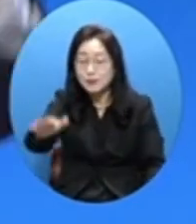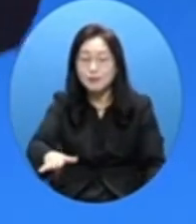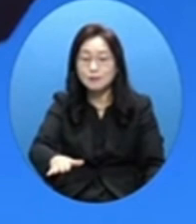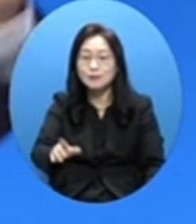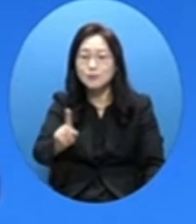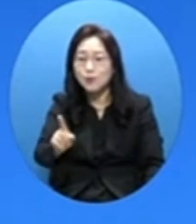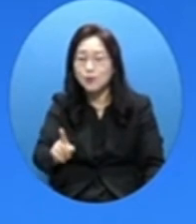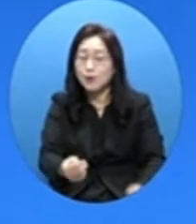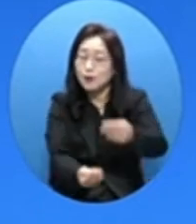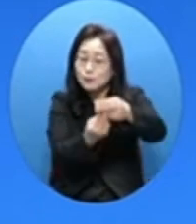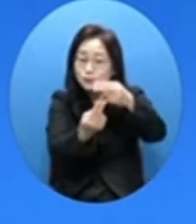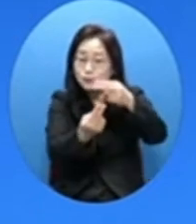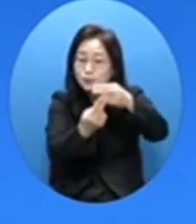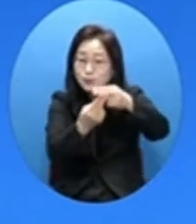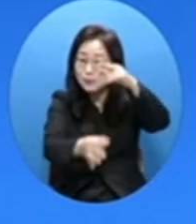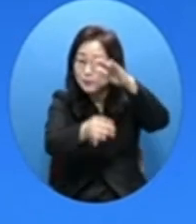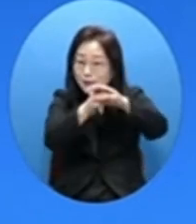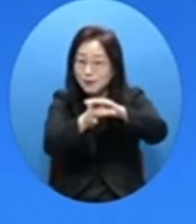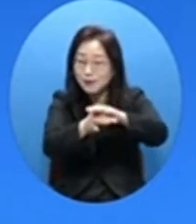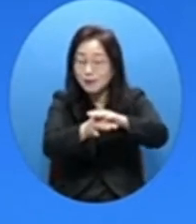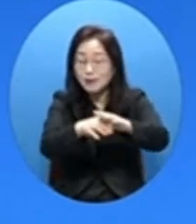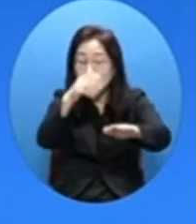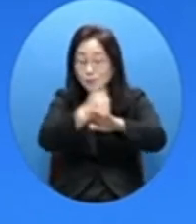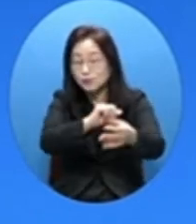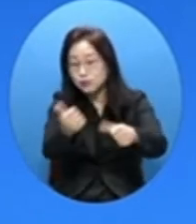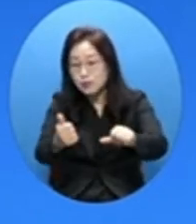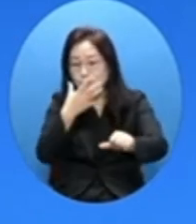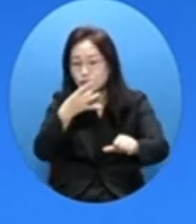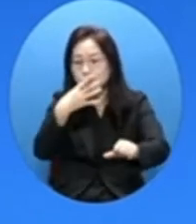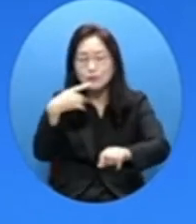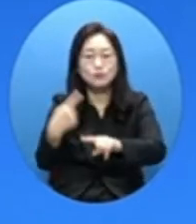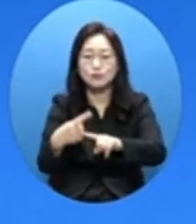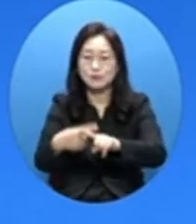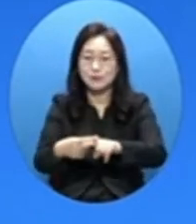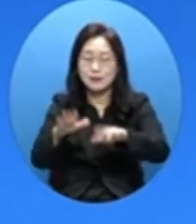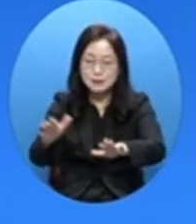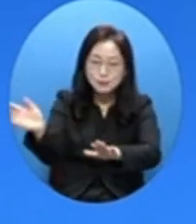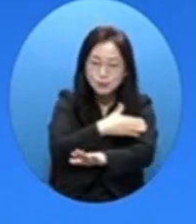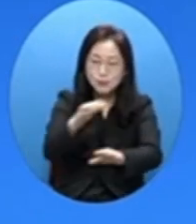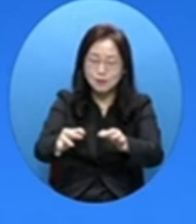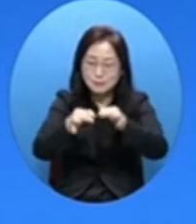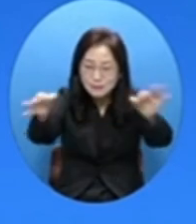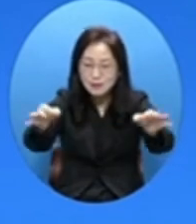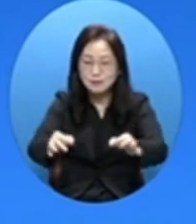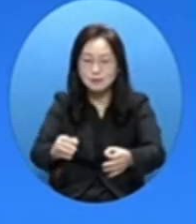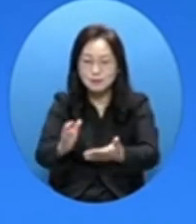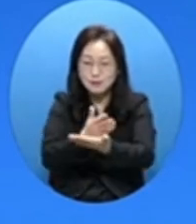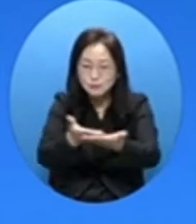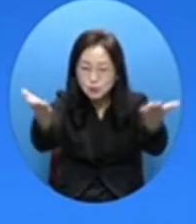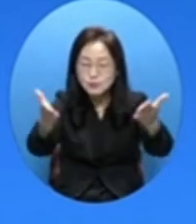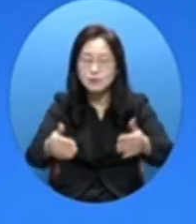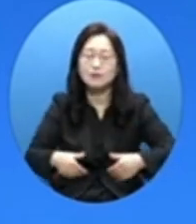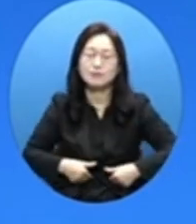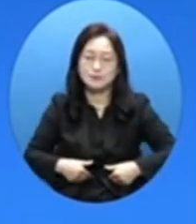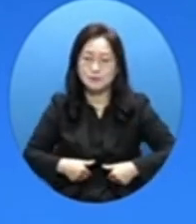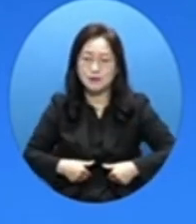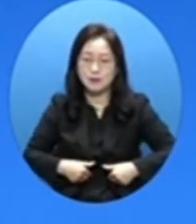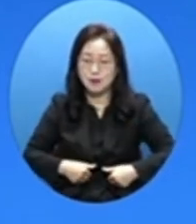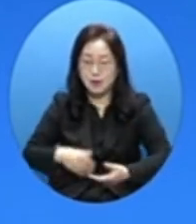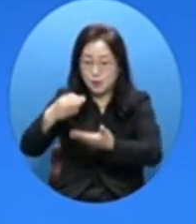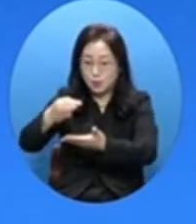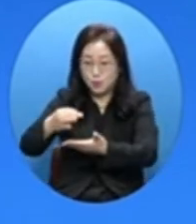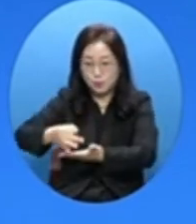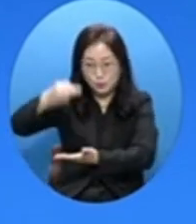못하고 싸놓고 죽는다면 얼마나 불행한 인생을 살고 있습니까? 이제부터 나누는 인생을 살아가시기 바랍니다. 많이 간 사람 많이